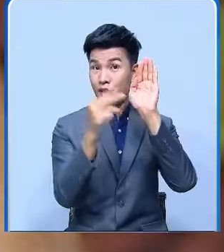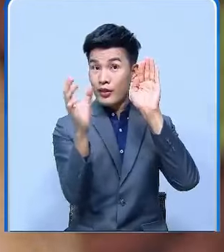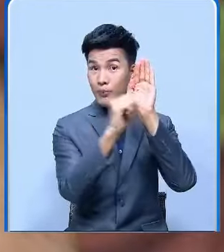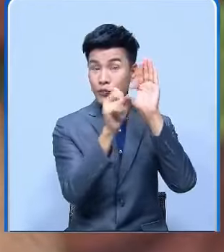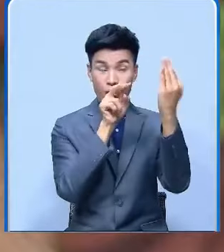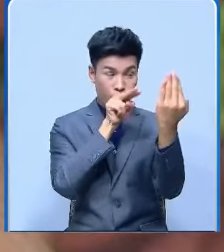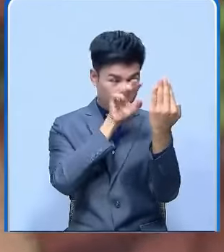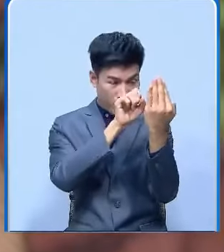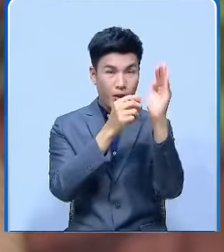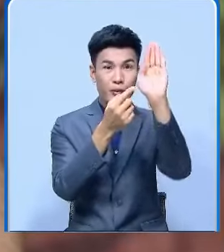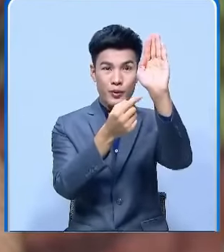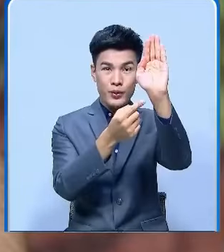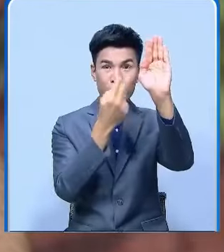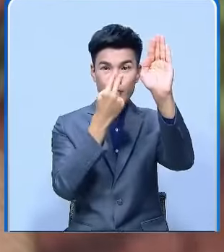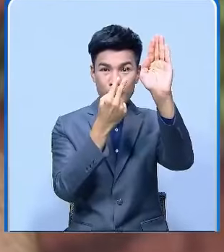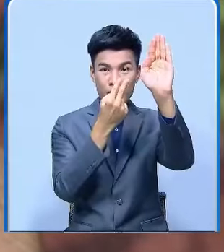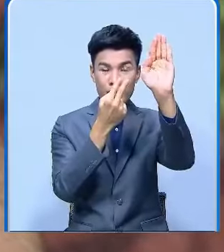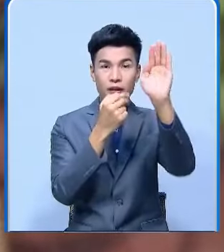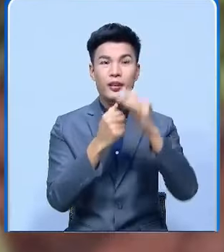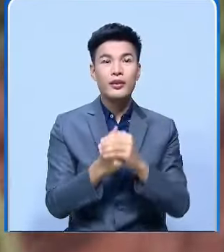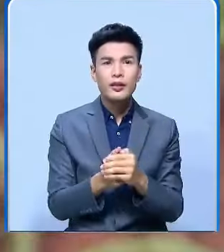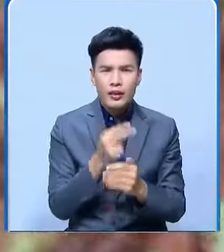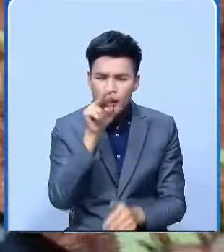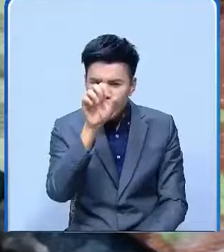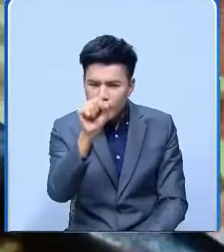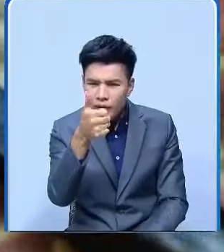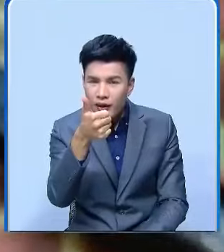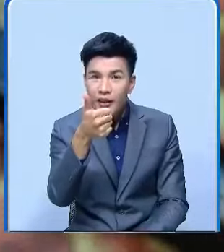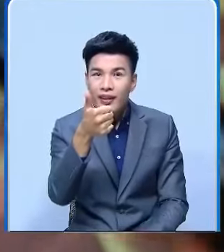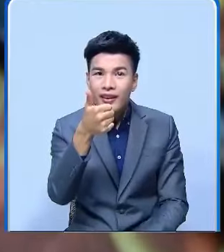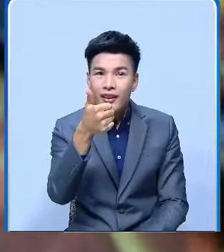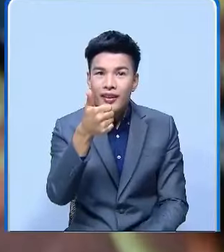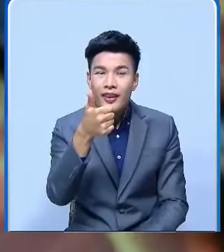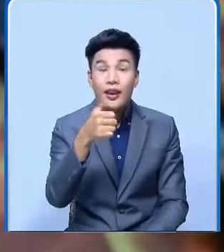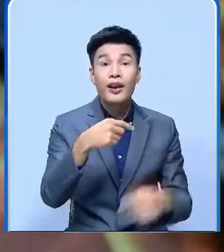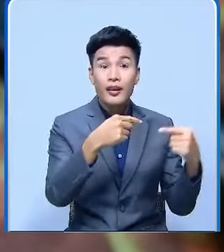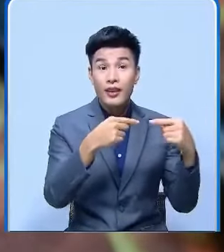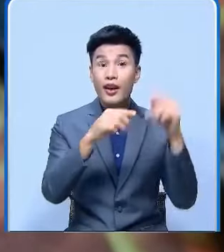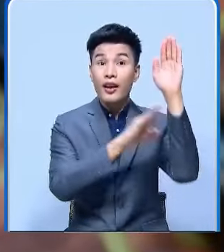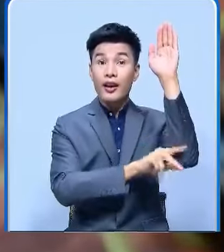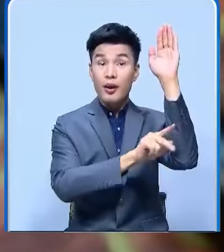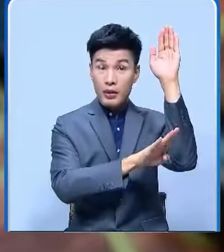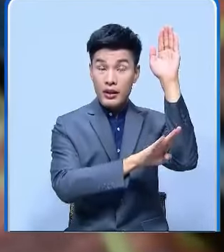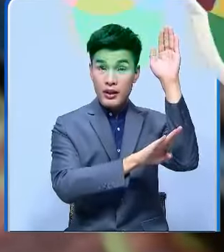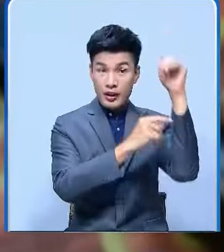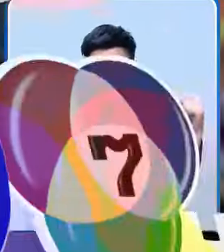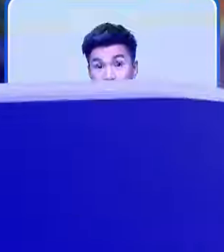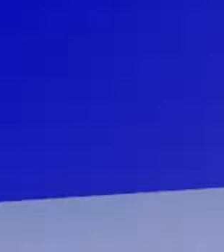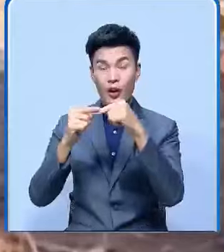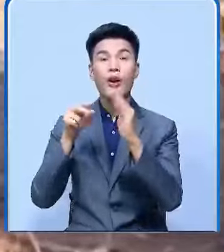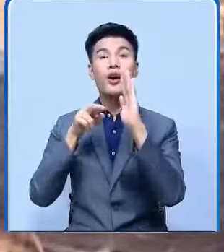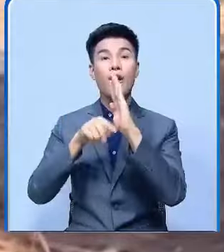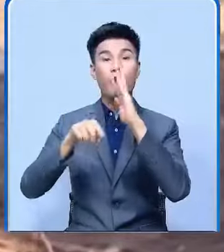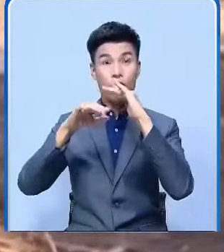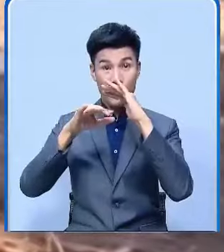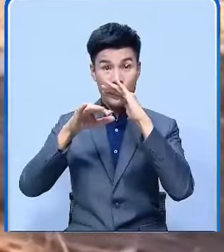องกันเอาเอง เราไม่เห็นนะคุณจรัญเห็นเลขอะไรยังไง จากกระบี่ใช่ไหมพี่ก็อยู่กระบี่นะไประยองหน่อย